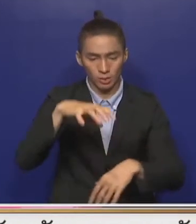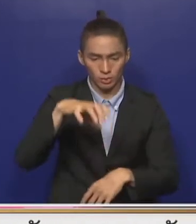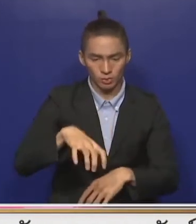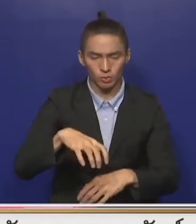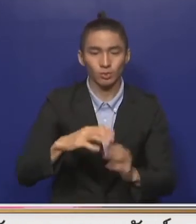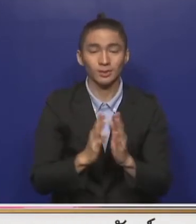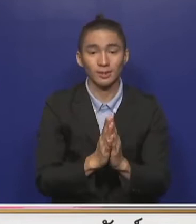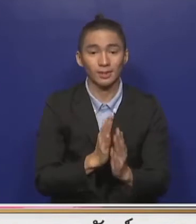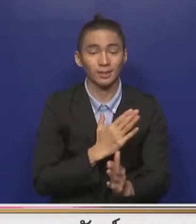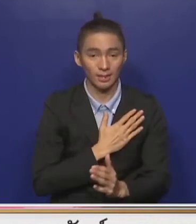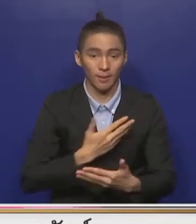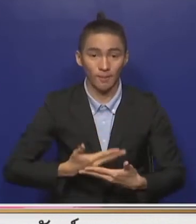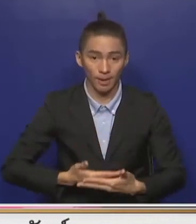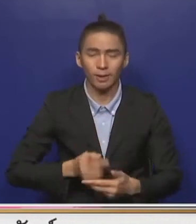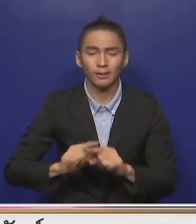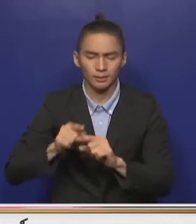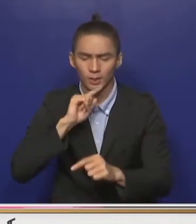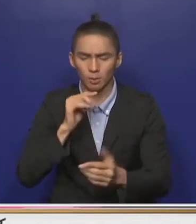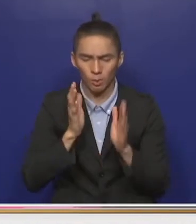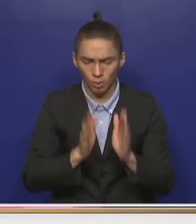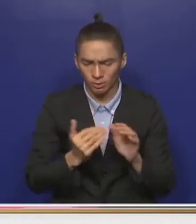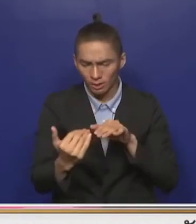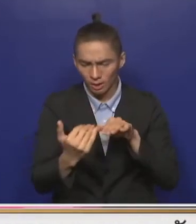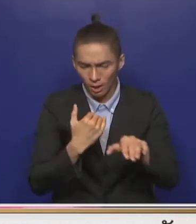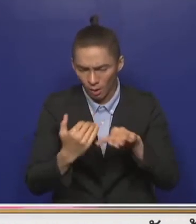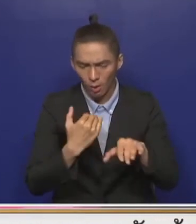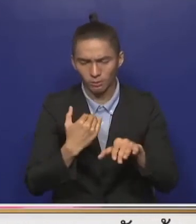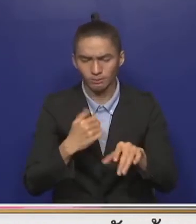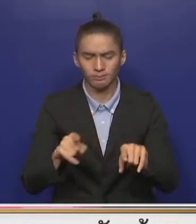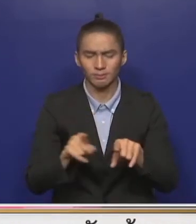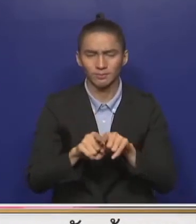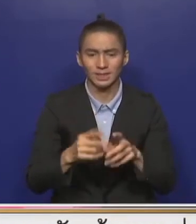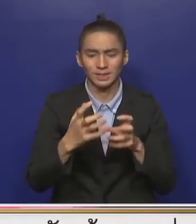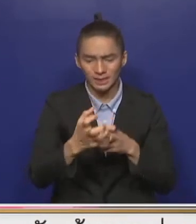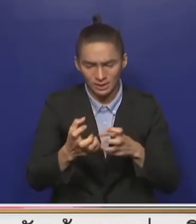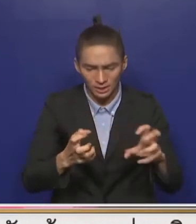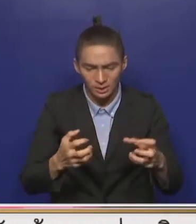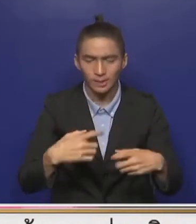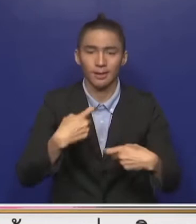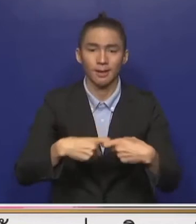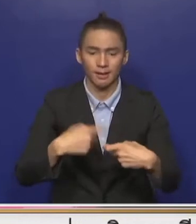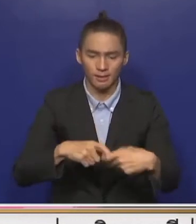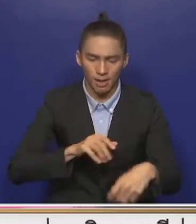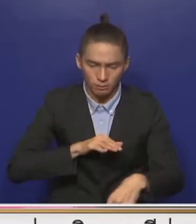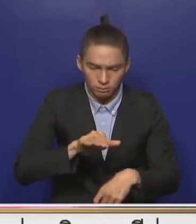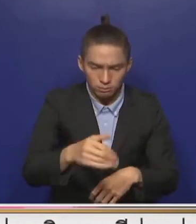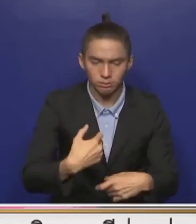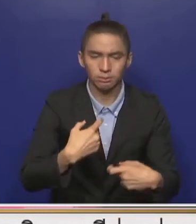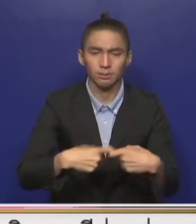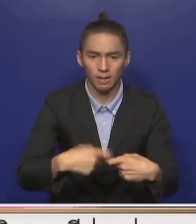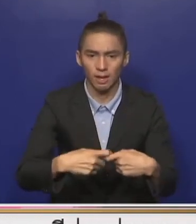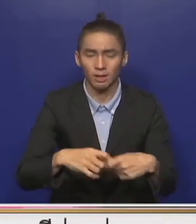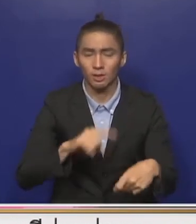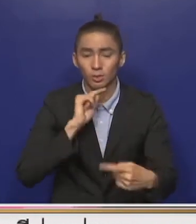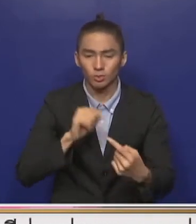ปัจจุบันเป็นถนนลูกรังประชาชนที่สัญจรเข้าออกเพื่อใช้สถานที่แห่งนี้มีความยากลำบากถึงบางครั้งไม่สามารถสัญจร